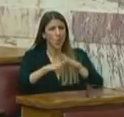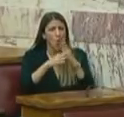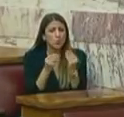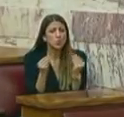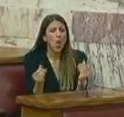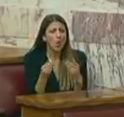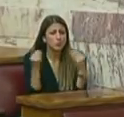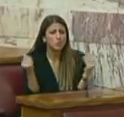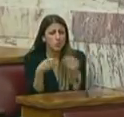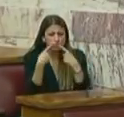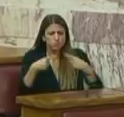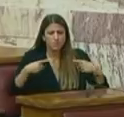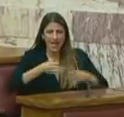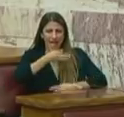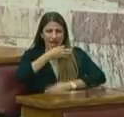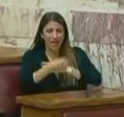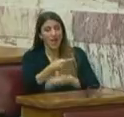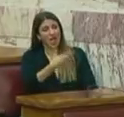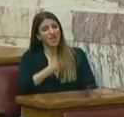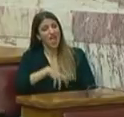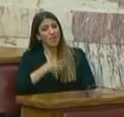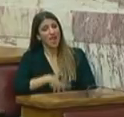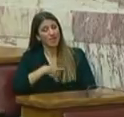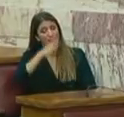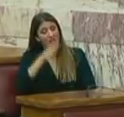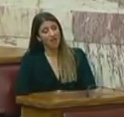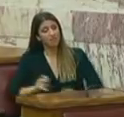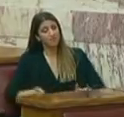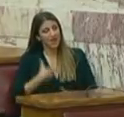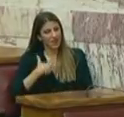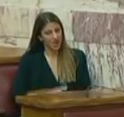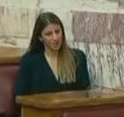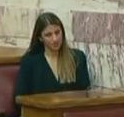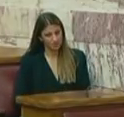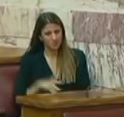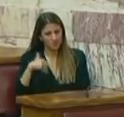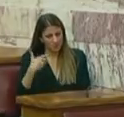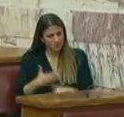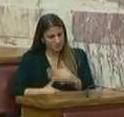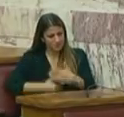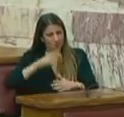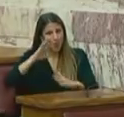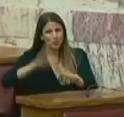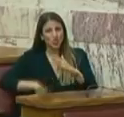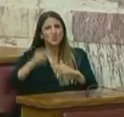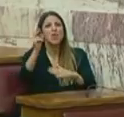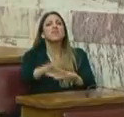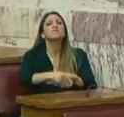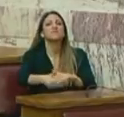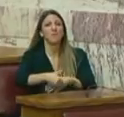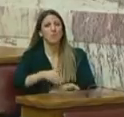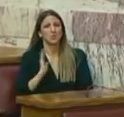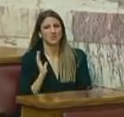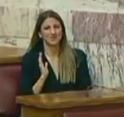πτώσεις ότι θέλουμε να λάμψει η αλήθεια, στο τέλος καταψήφισαν την πρόταση